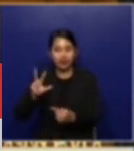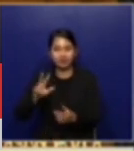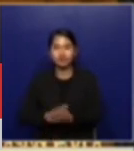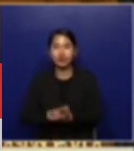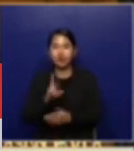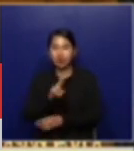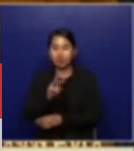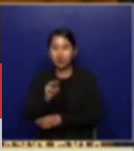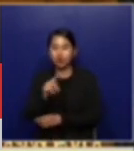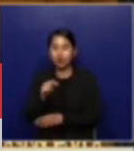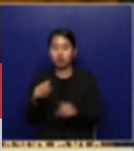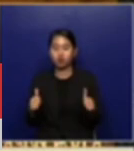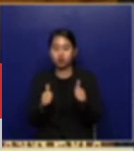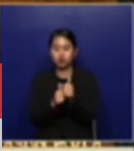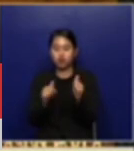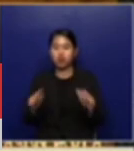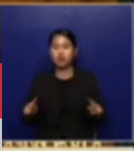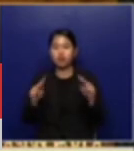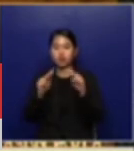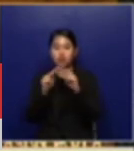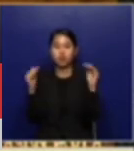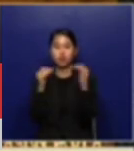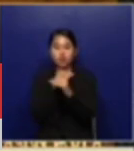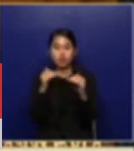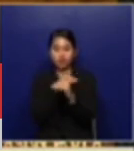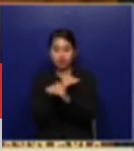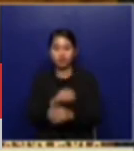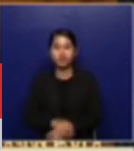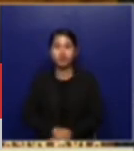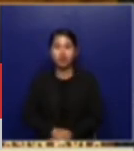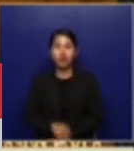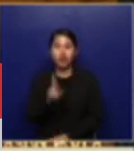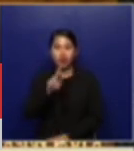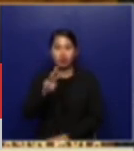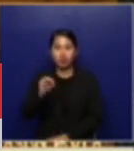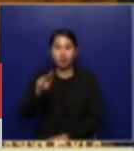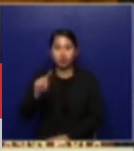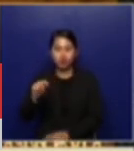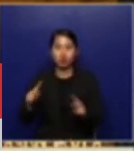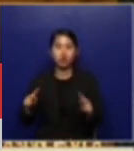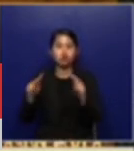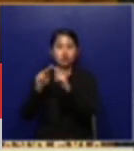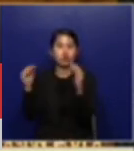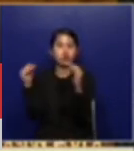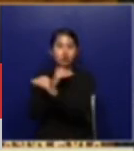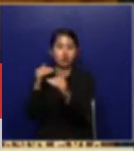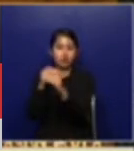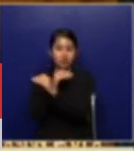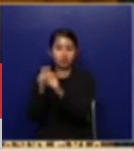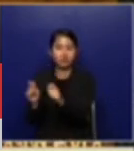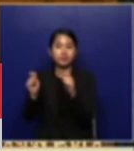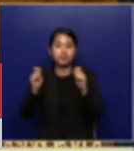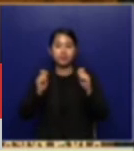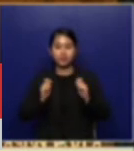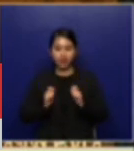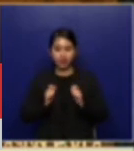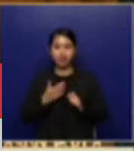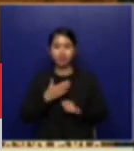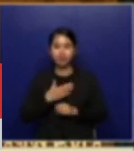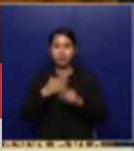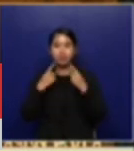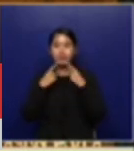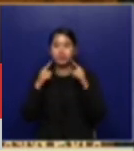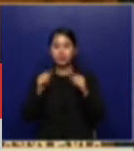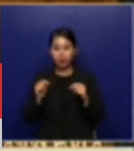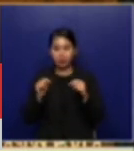ครับวันนี้ผมได้รับมอบหมายจากท่านรัฐมนตรีว่าการกระทรวงคมนาคมนะครับให้มาตอบกระทู้